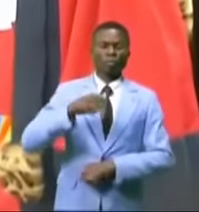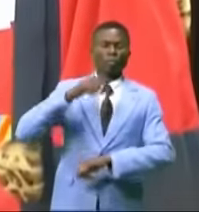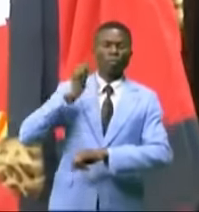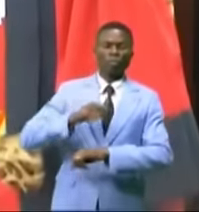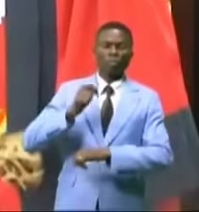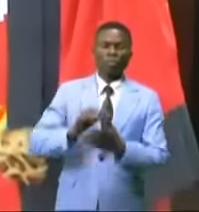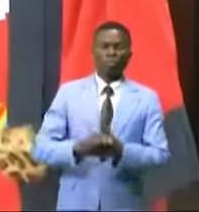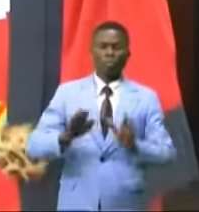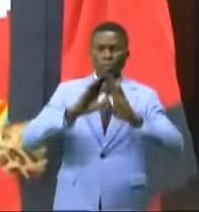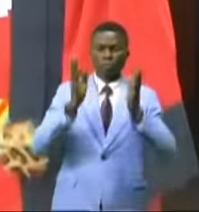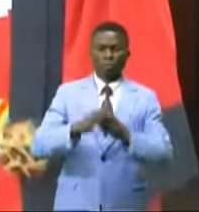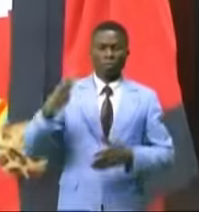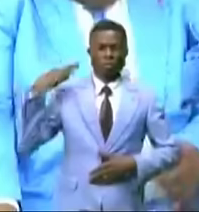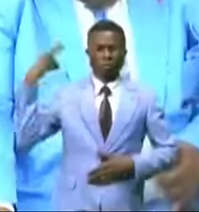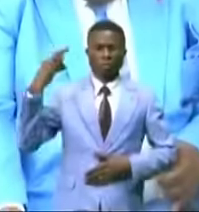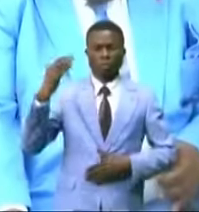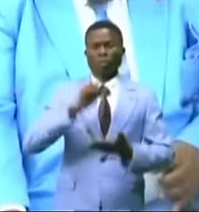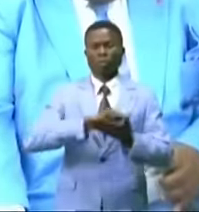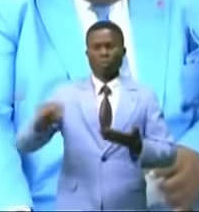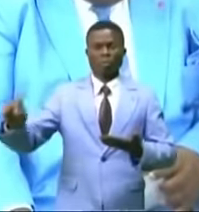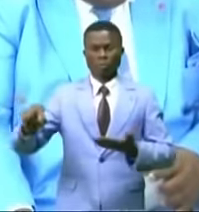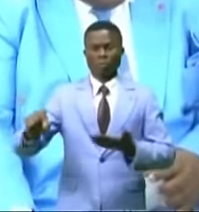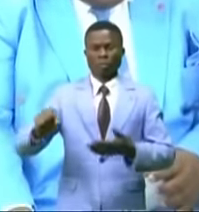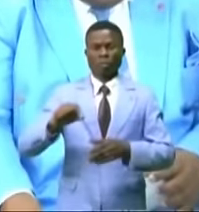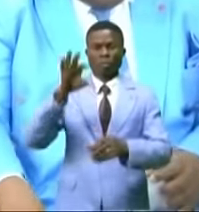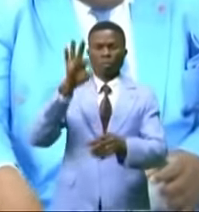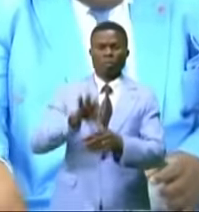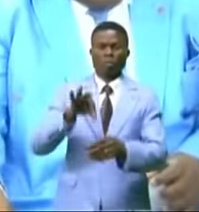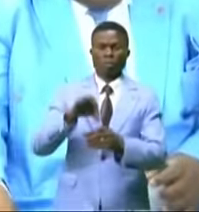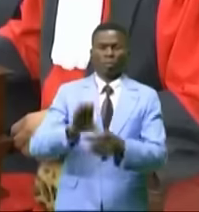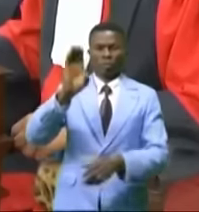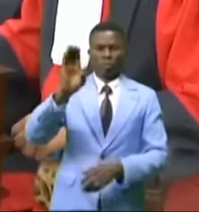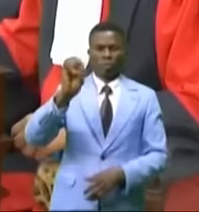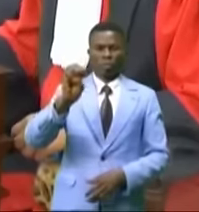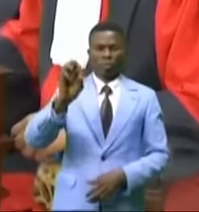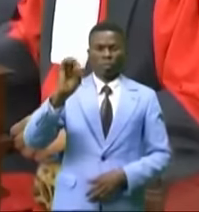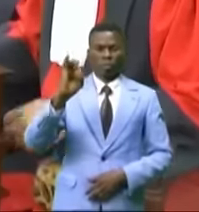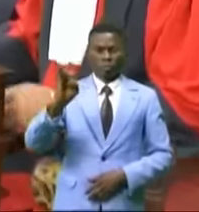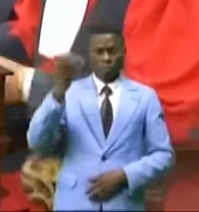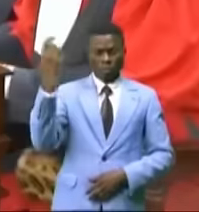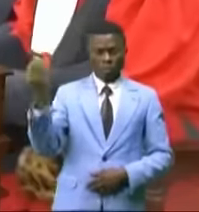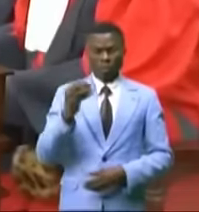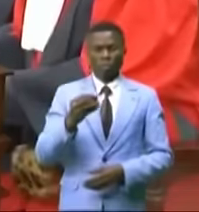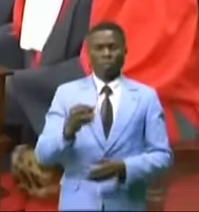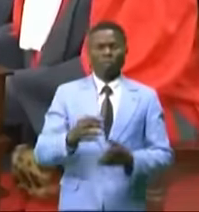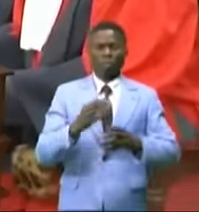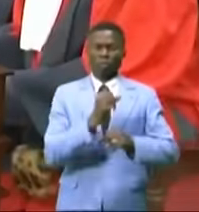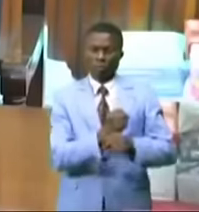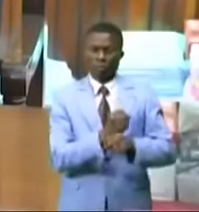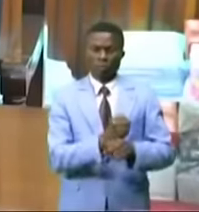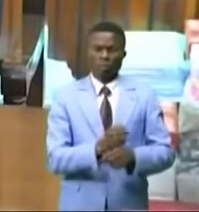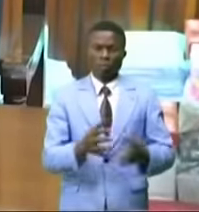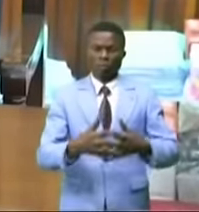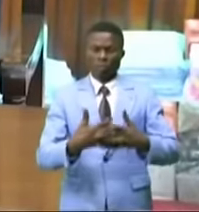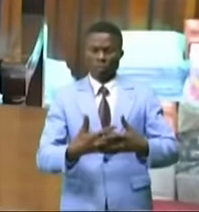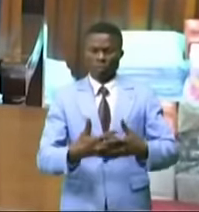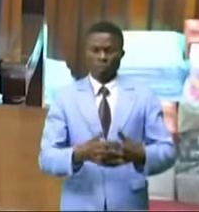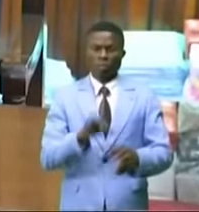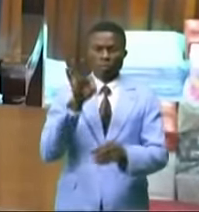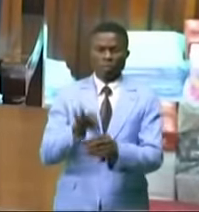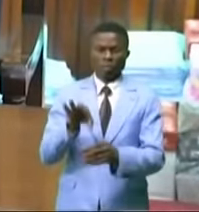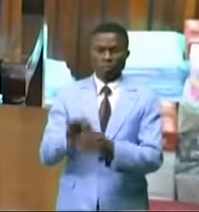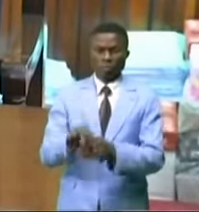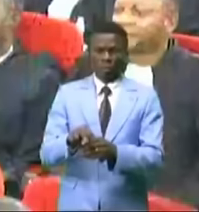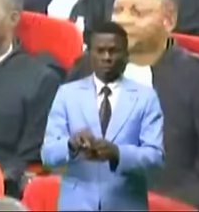De tous les candidats invalidés par la Commission électorale nationale indépendante pour fraude, détention illégale du dispositif électronique de vote